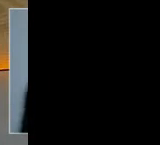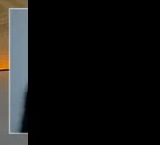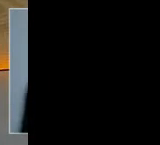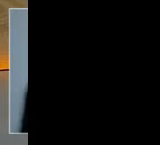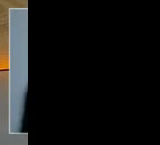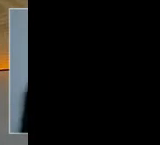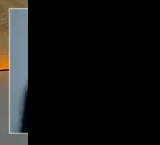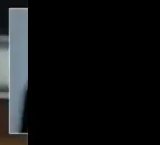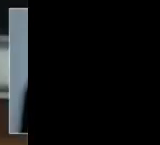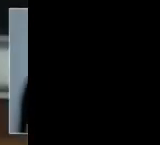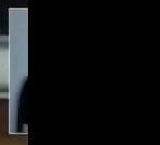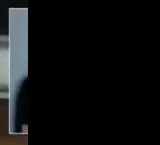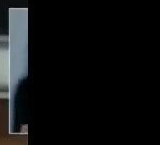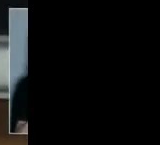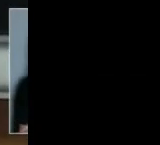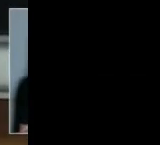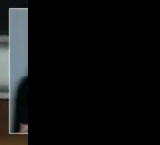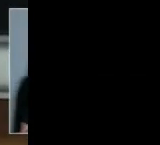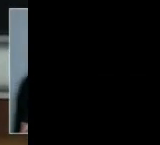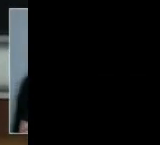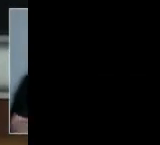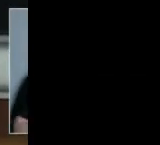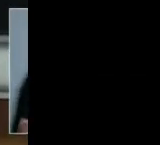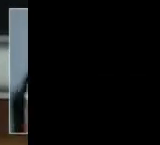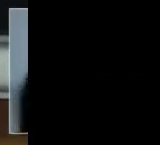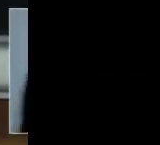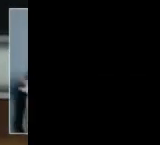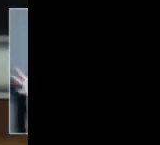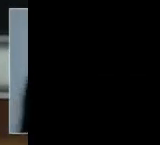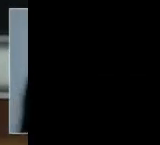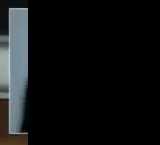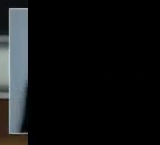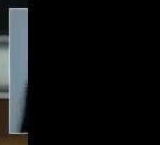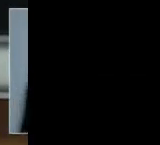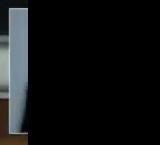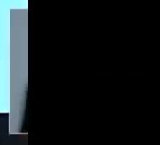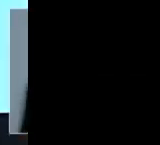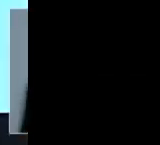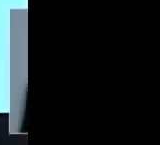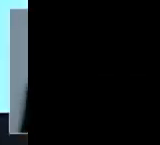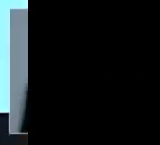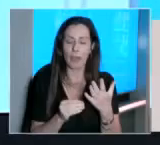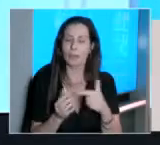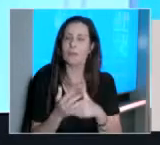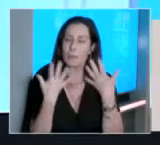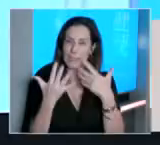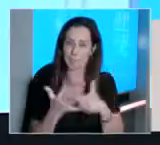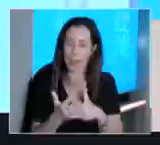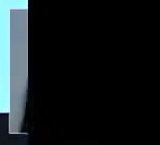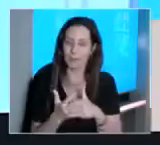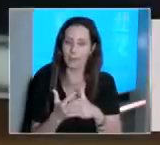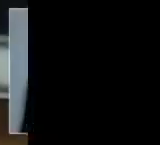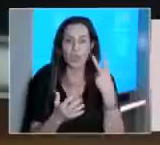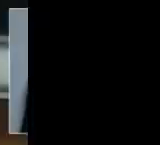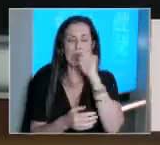חמוד מאוד. לילי ביטה, שהם היו ממש שותפות ליצירה בתקופה מסוימת. נעמי אומרת בפודקאסט